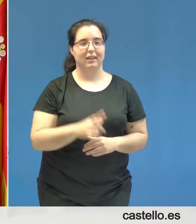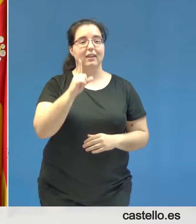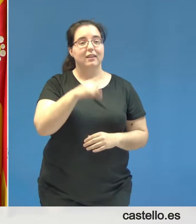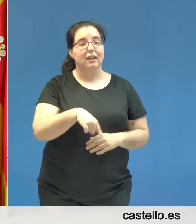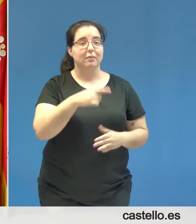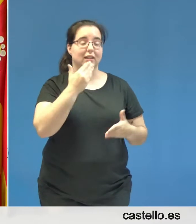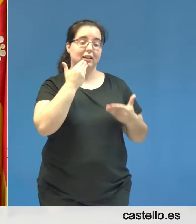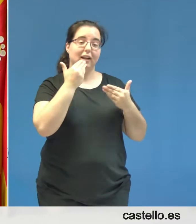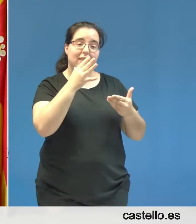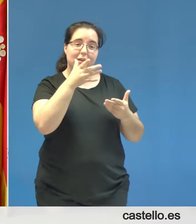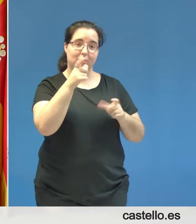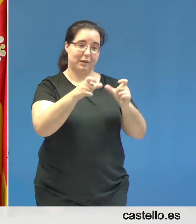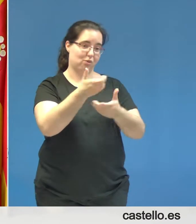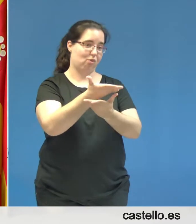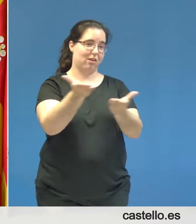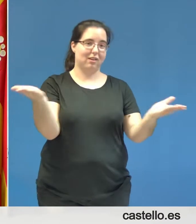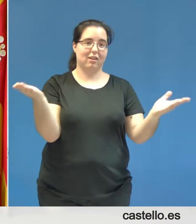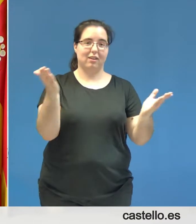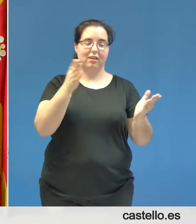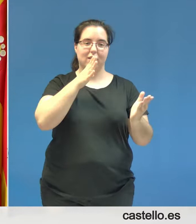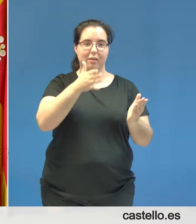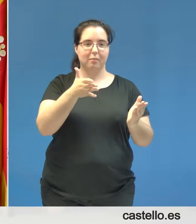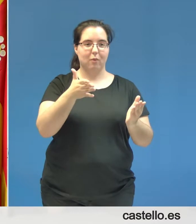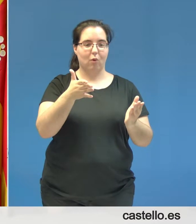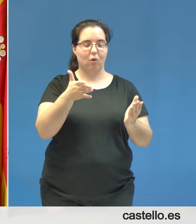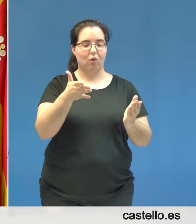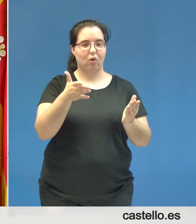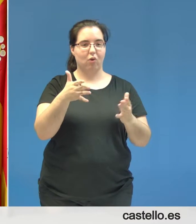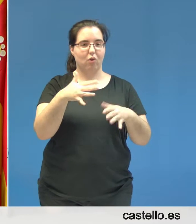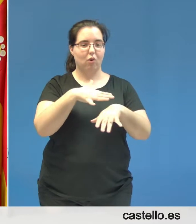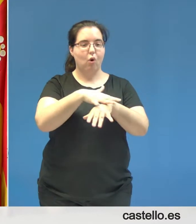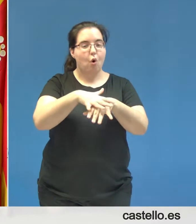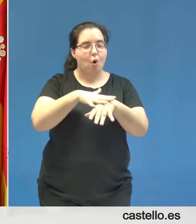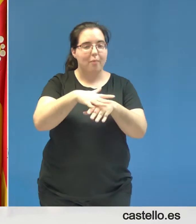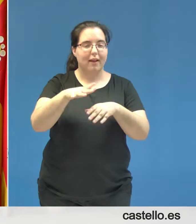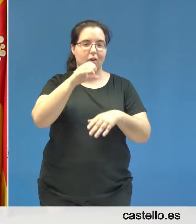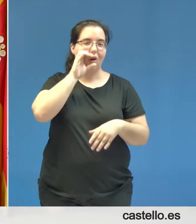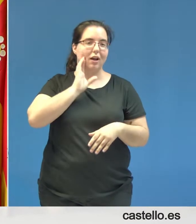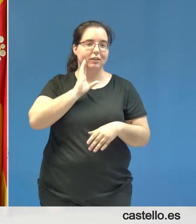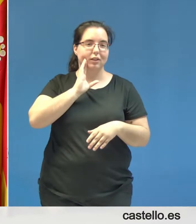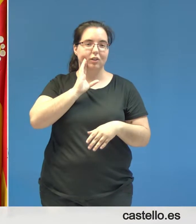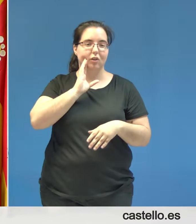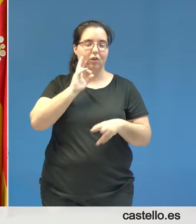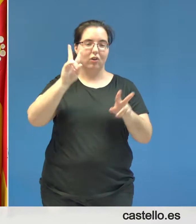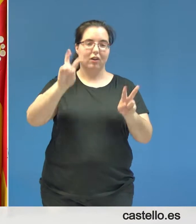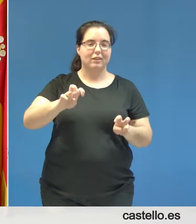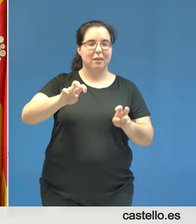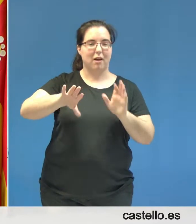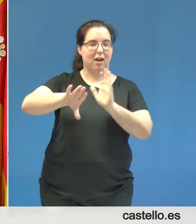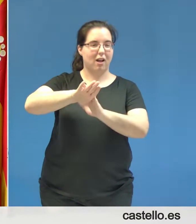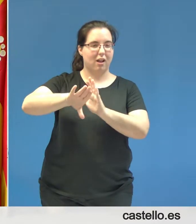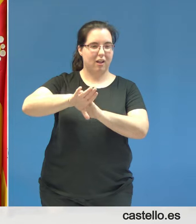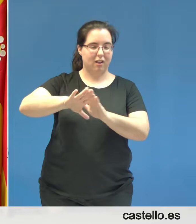voldríem agrair a la ciutadania que hagi tancat les portes a un govern a Castelló on estigui present l'ultradreta feixista que